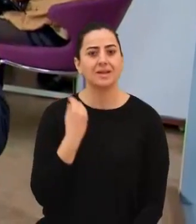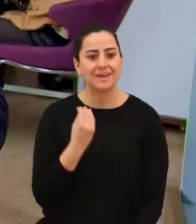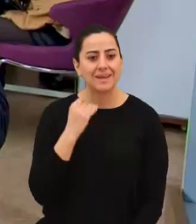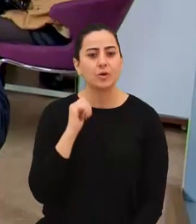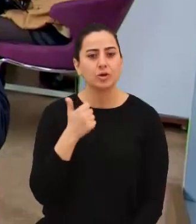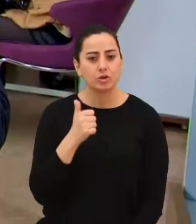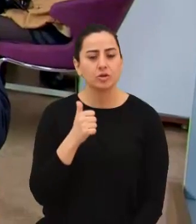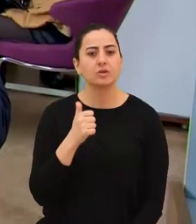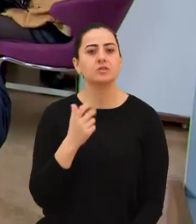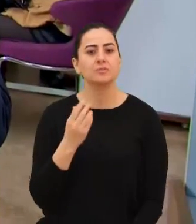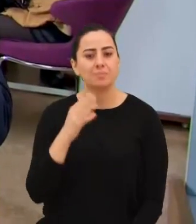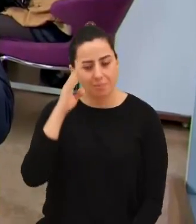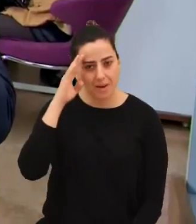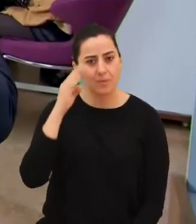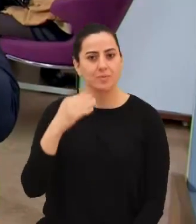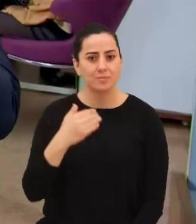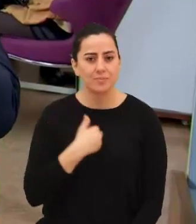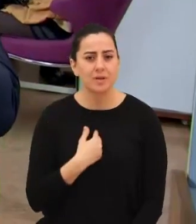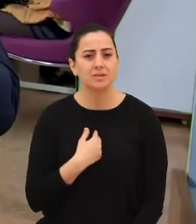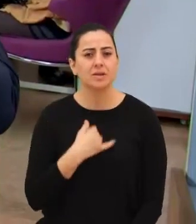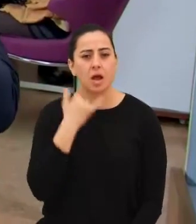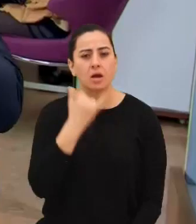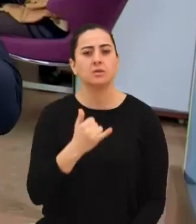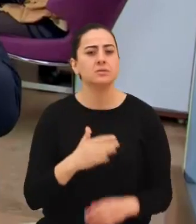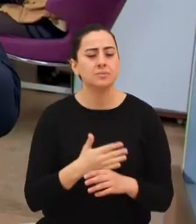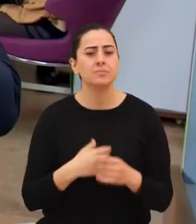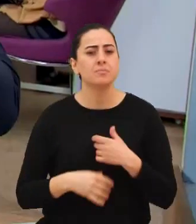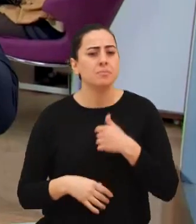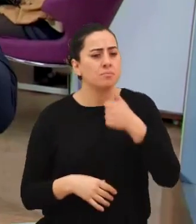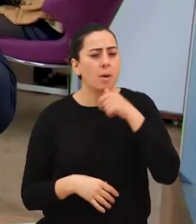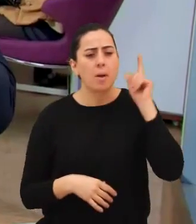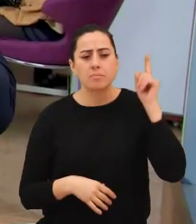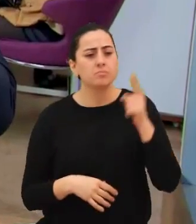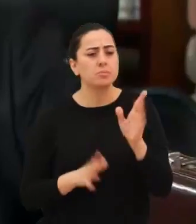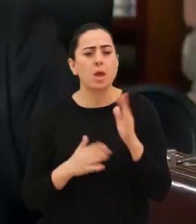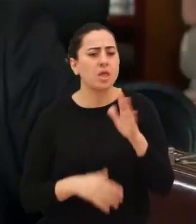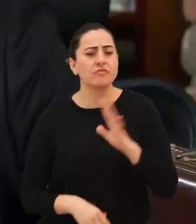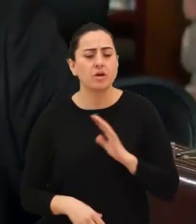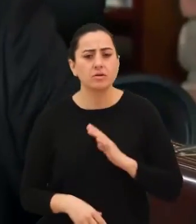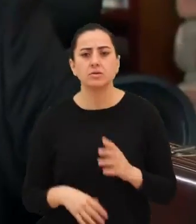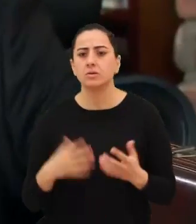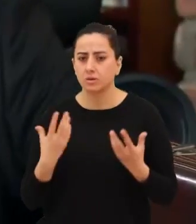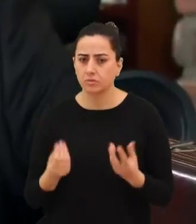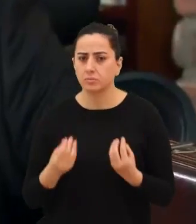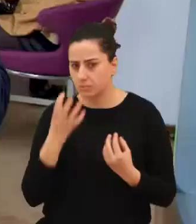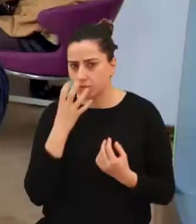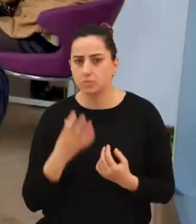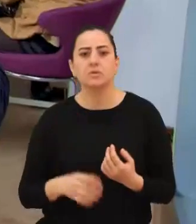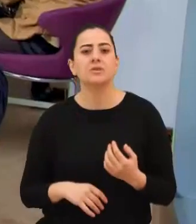İyi günler. Merhabalar efendim. Ben şey için aramıştım. Babamın sizde bir paketi varmış. Evet,